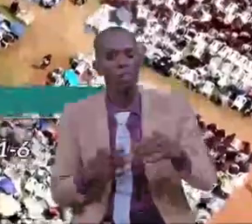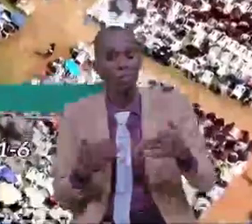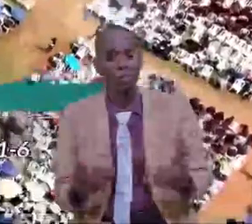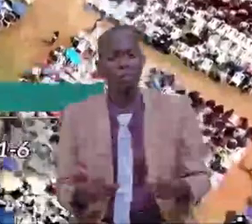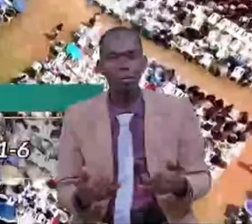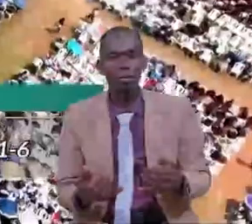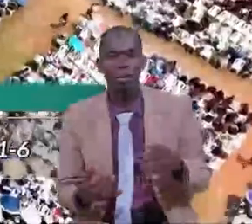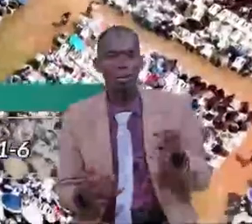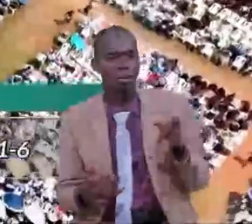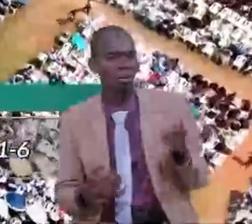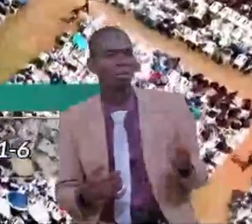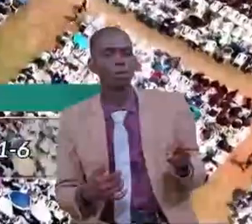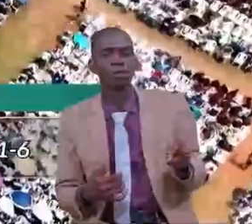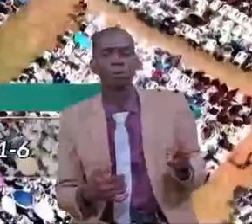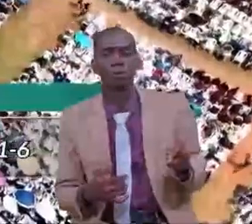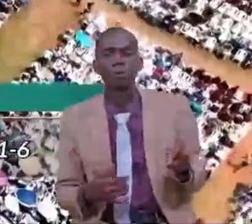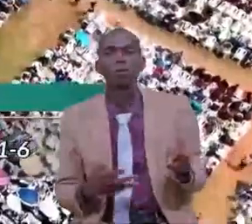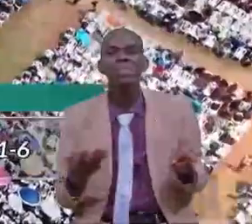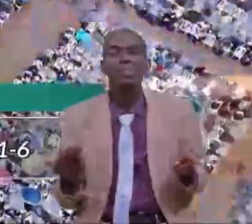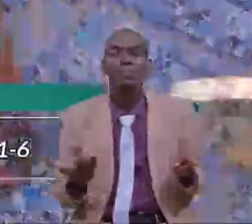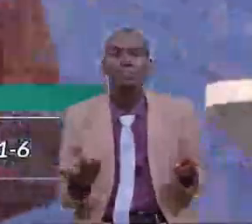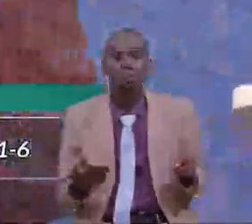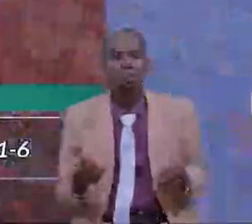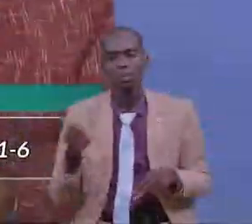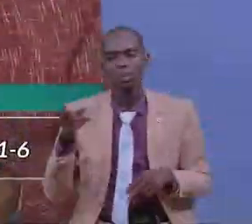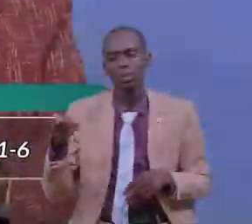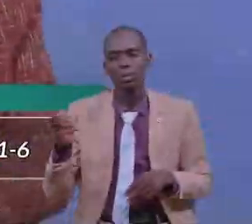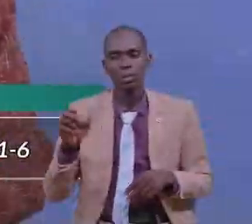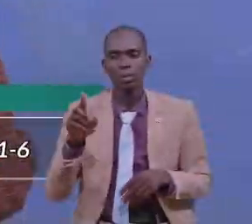Ah, c'est Ézéchias.